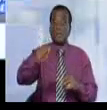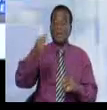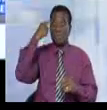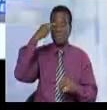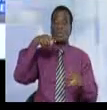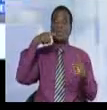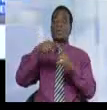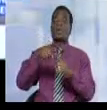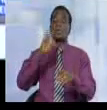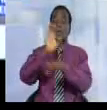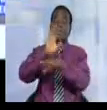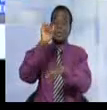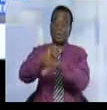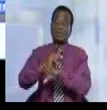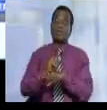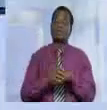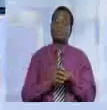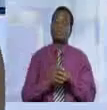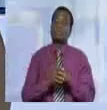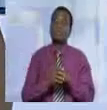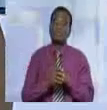la destination Côte d'Ivoire.